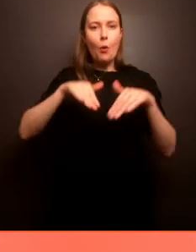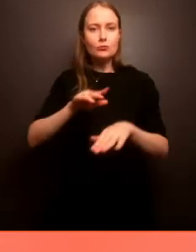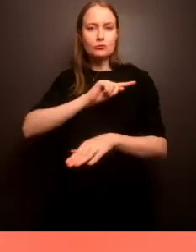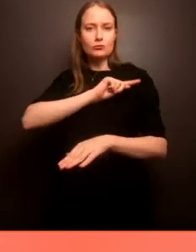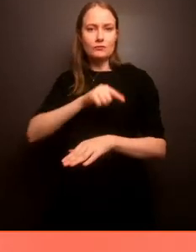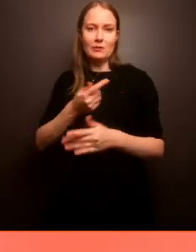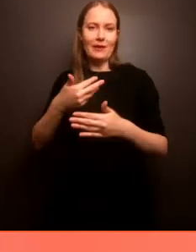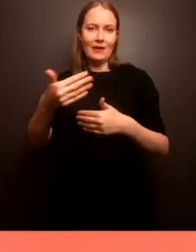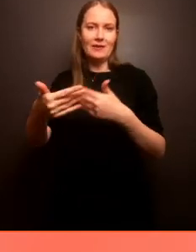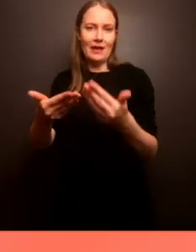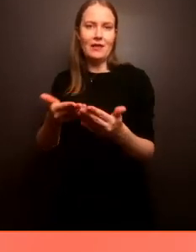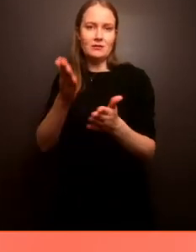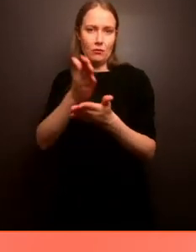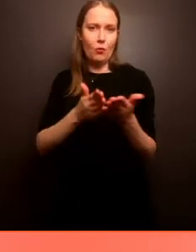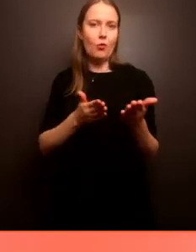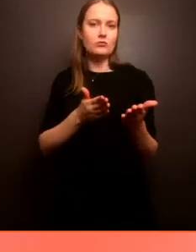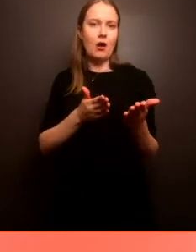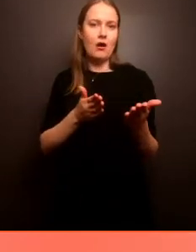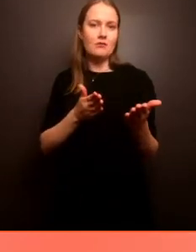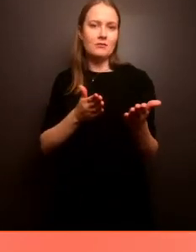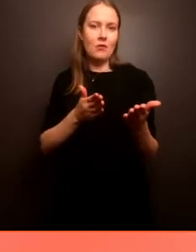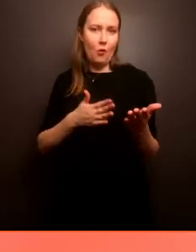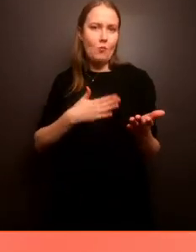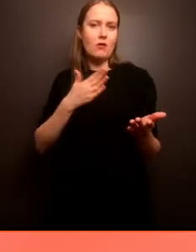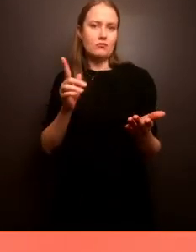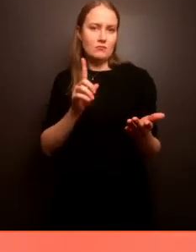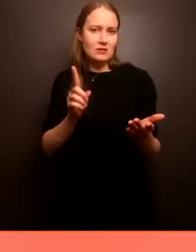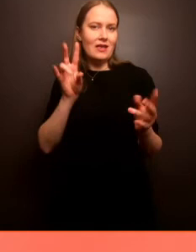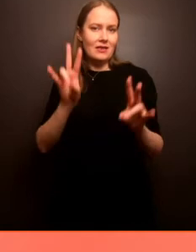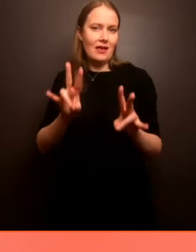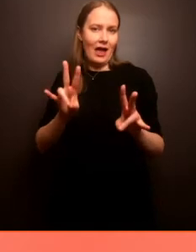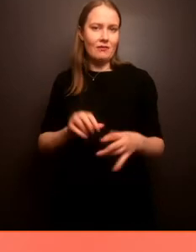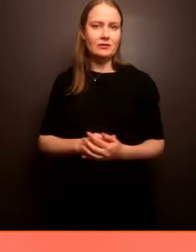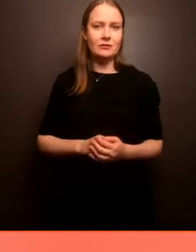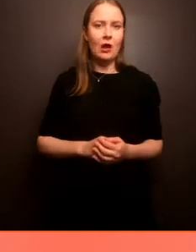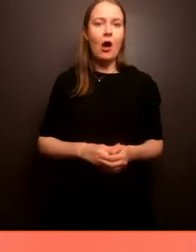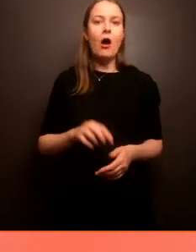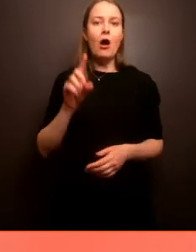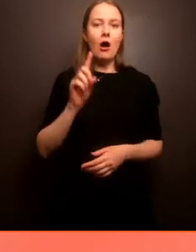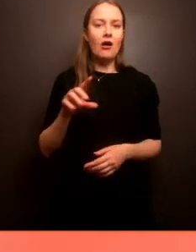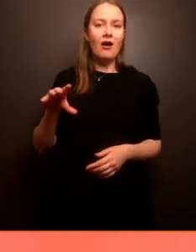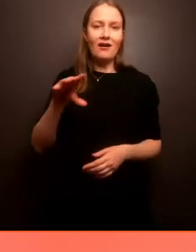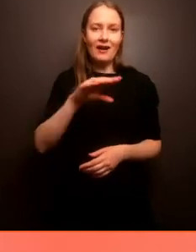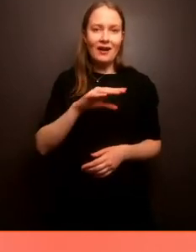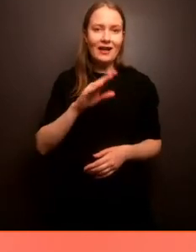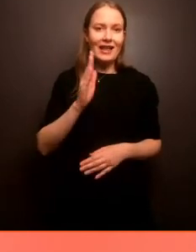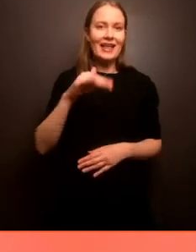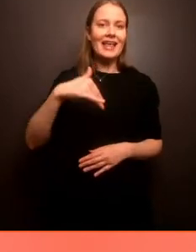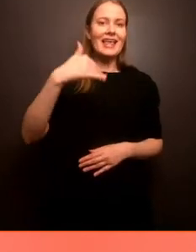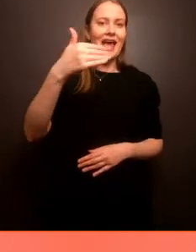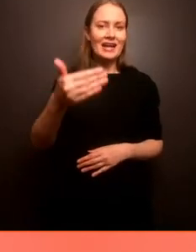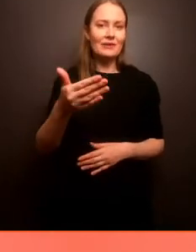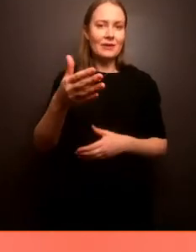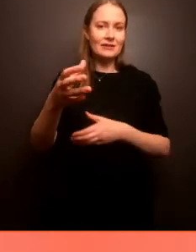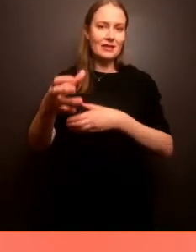edasi. Aga kõike seda eelnevat arvesse võttes ma julgen väita, et COVID-järgses maailmas